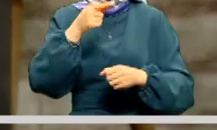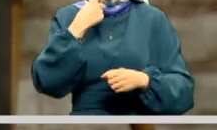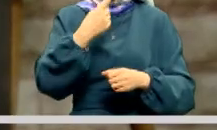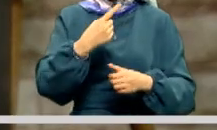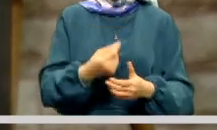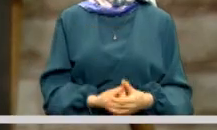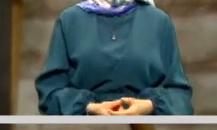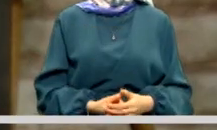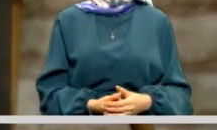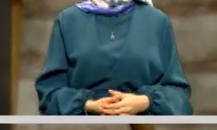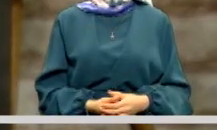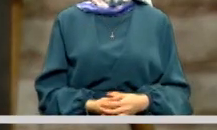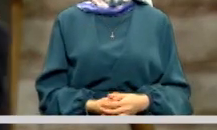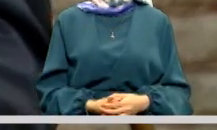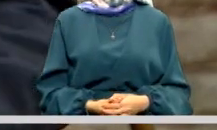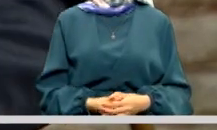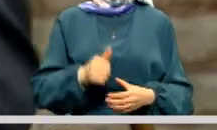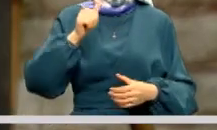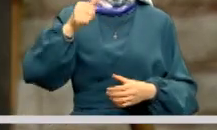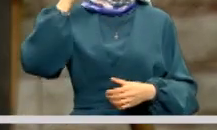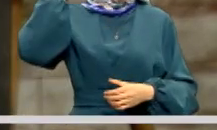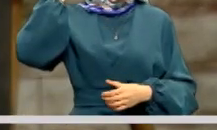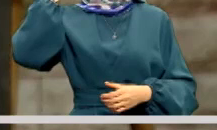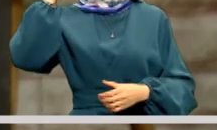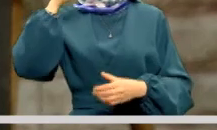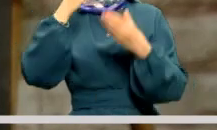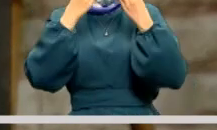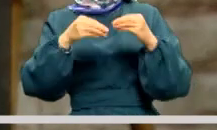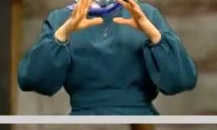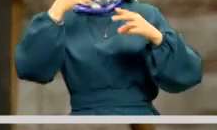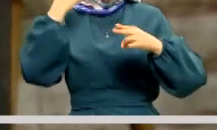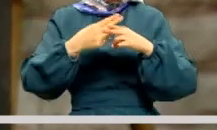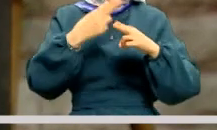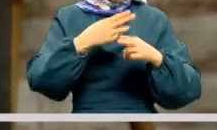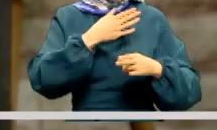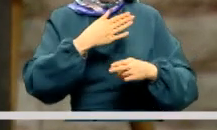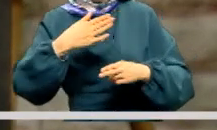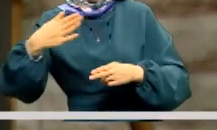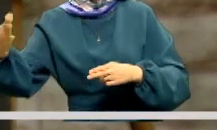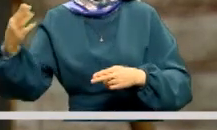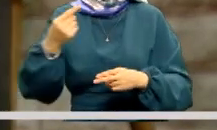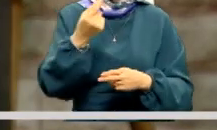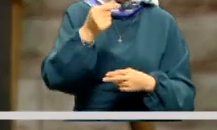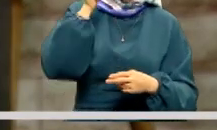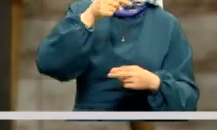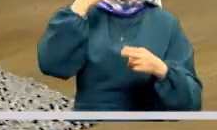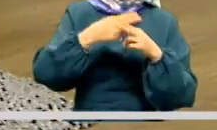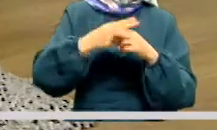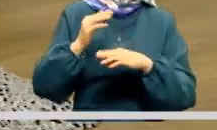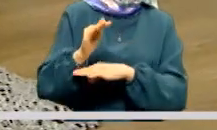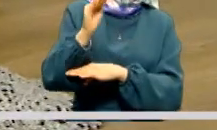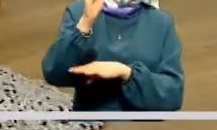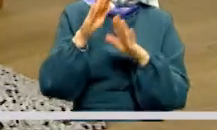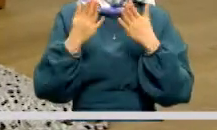ilk söylediğim şey vardı ya hocam günü farkında olmadan bir manada hızlı geçirmek birazcık bizim bu hızlı yaşayışımız